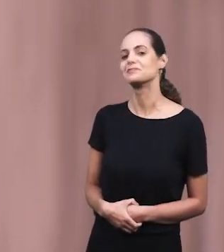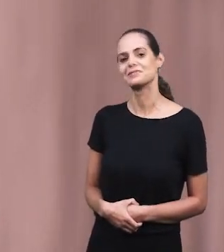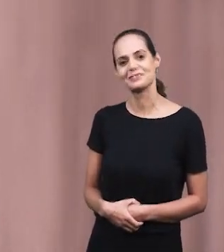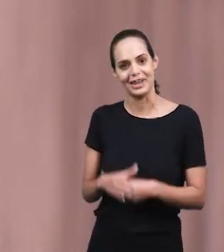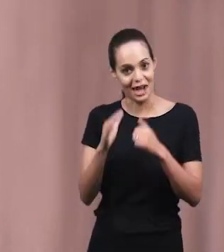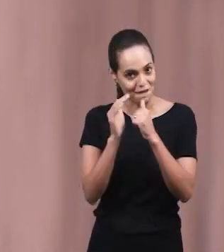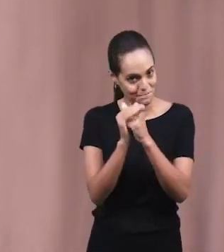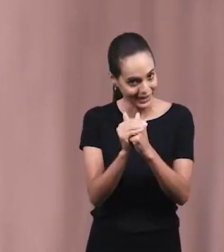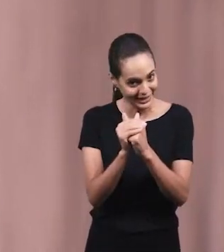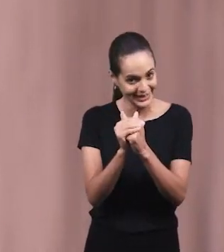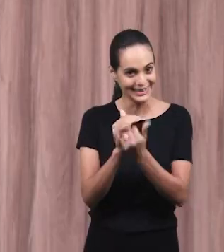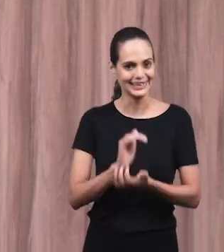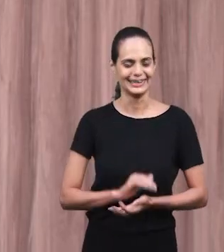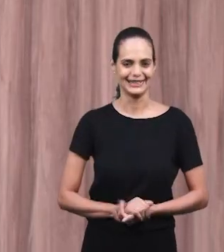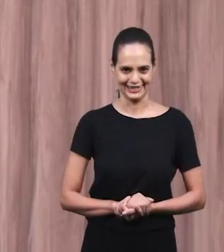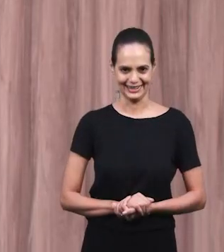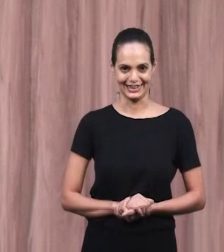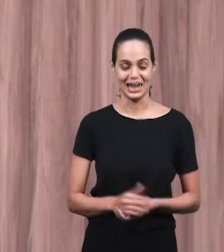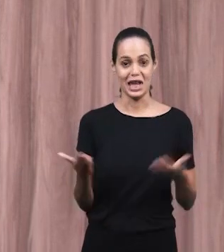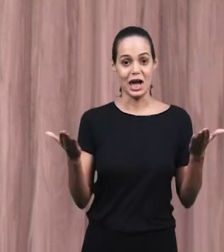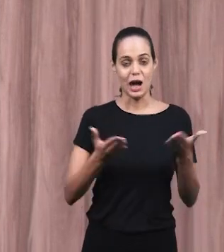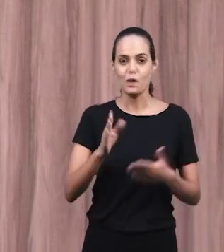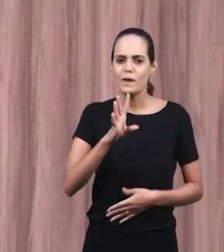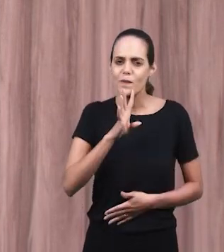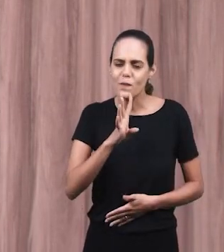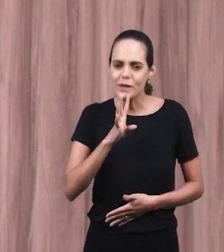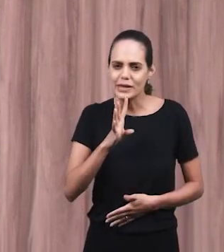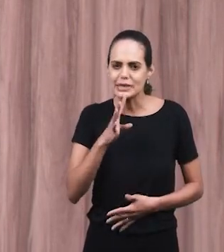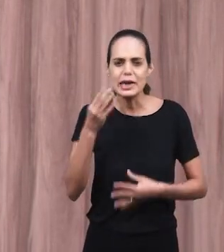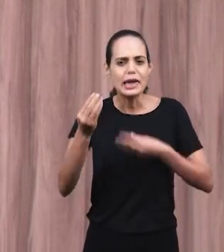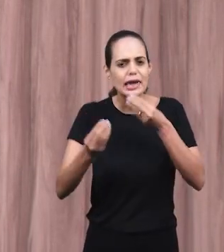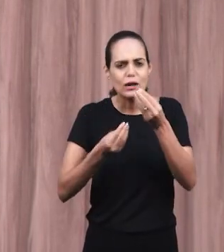Amen. Maintenant, nous allons connaître l'introduction.